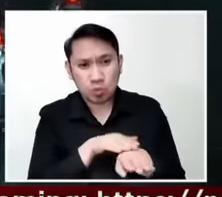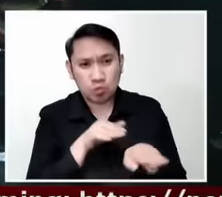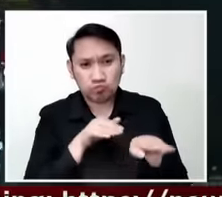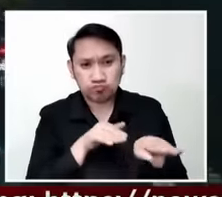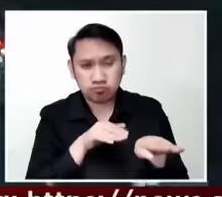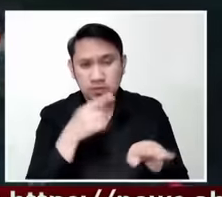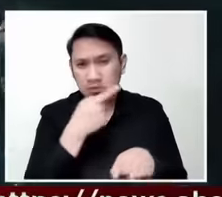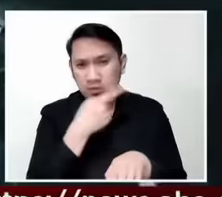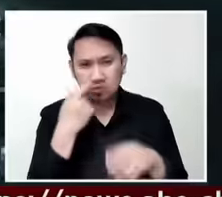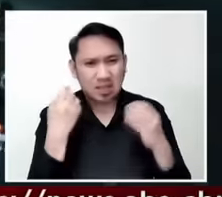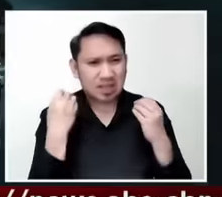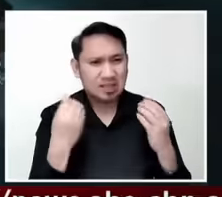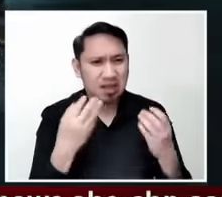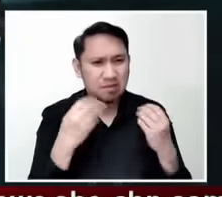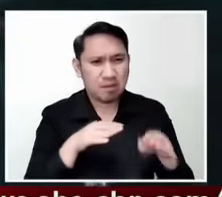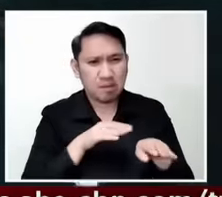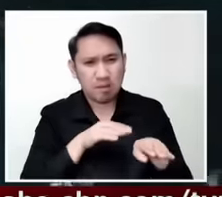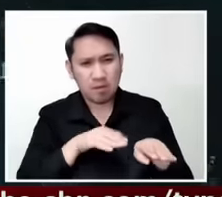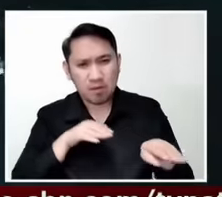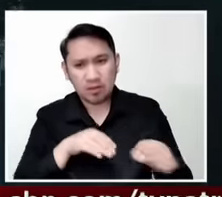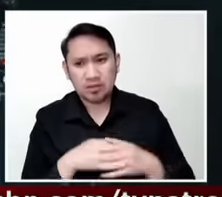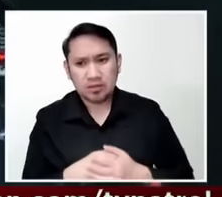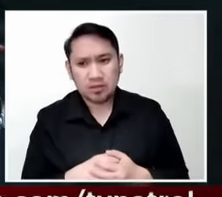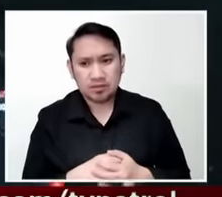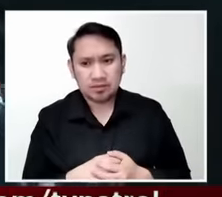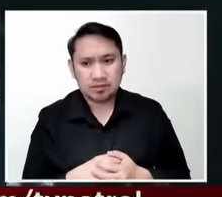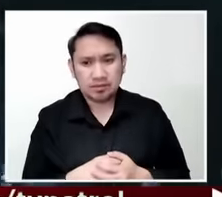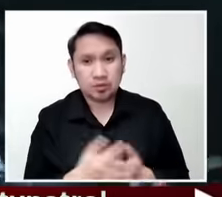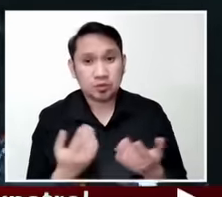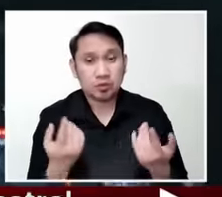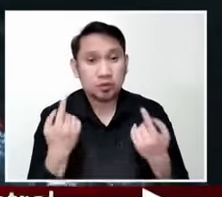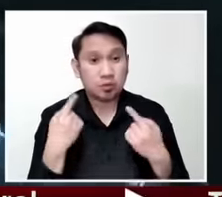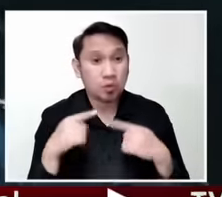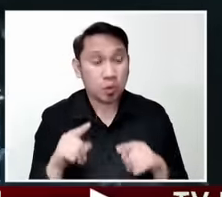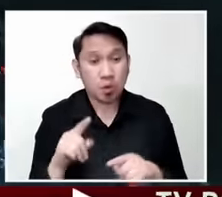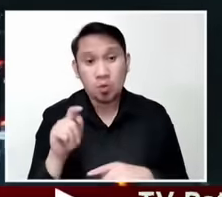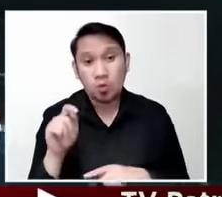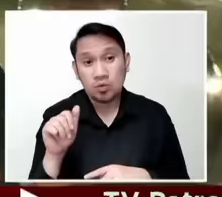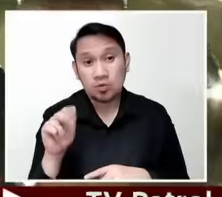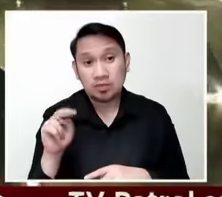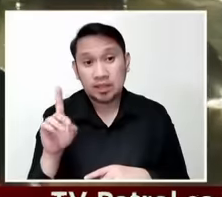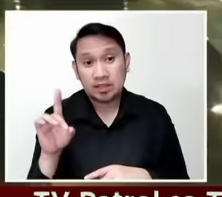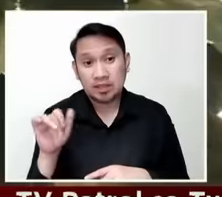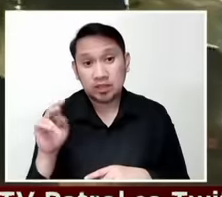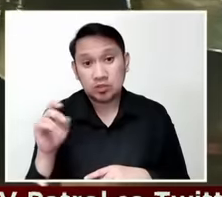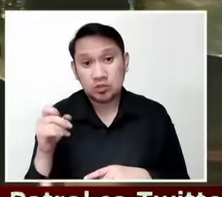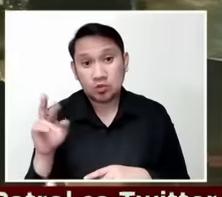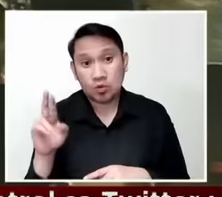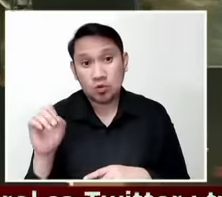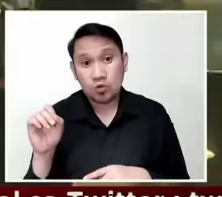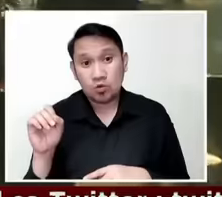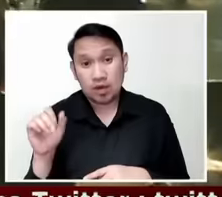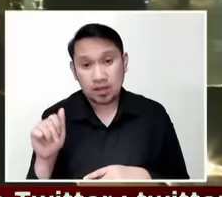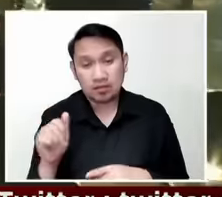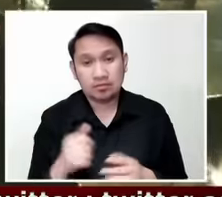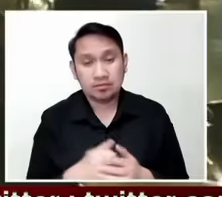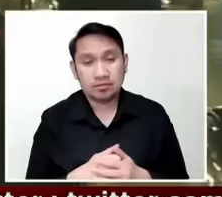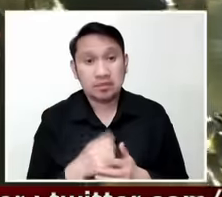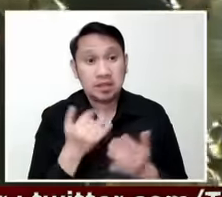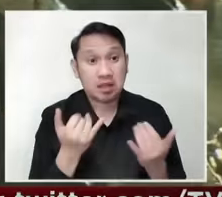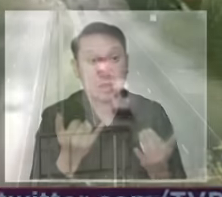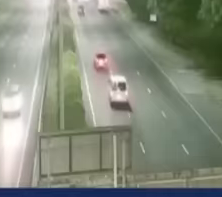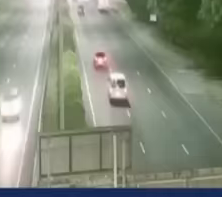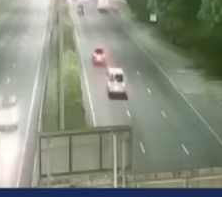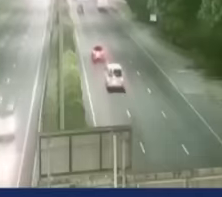dahil sa volume ng mga sasakyan sa eastbound lane o patungo sa Tandang Sora at ng Fairview area. Sa mga pauwi naman po